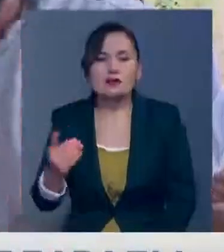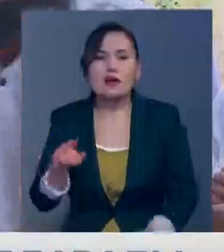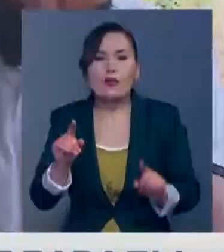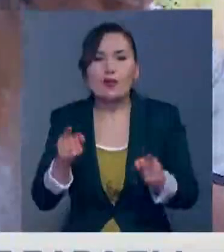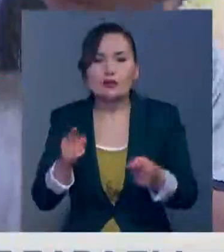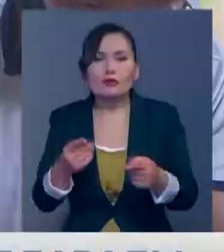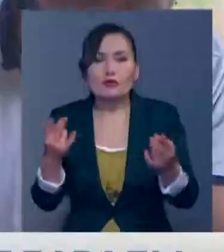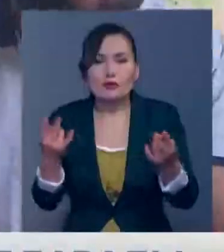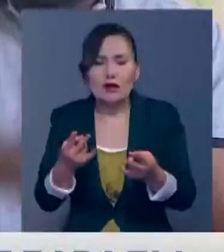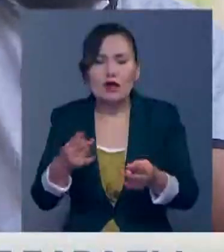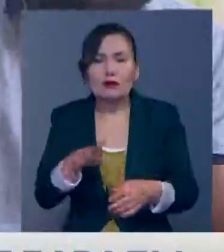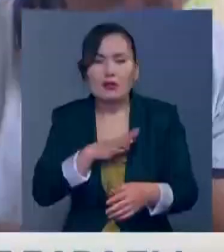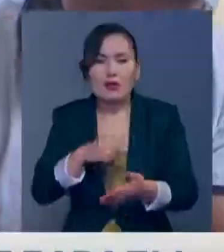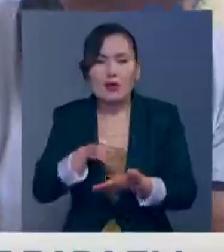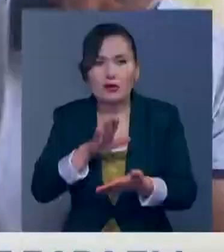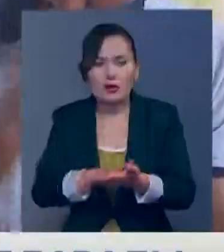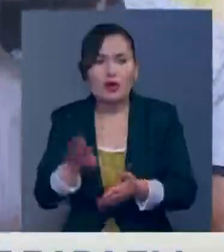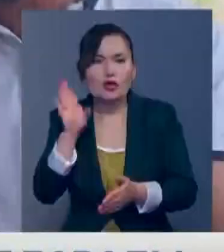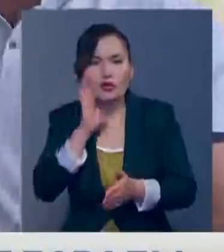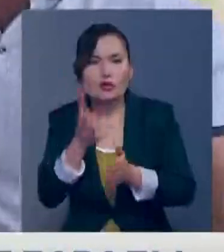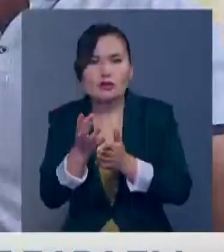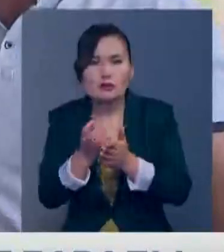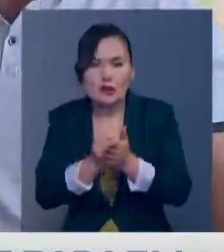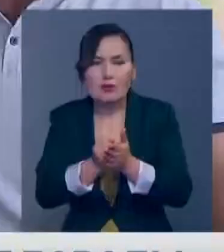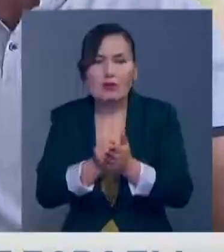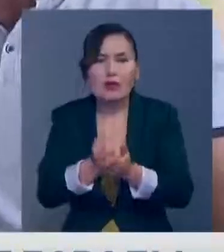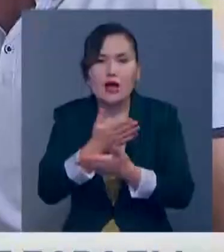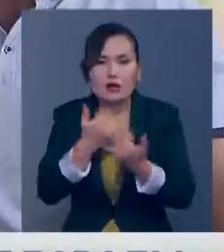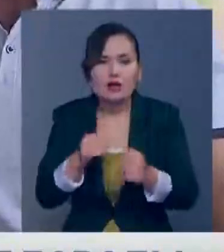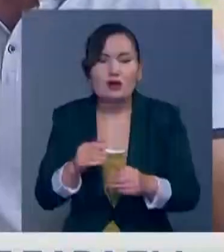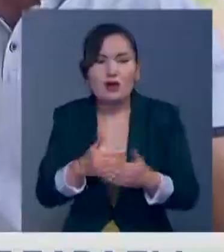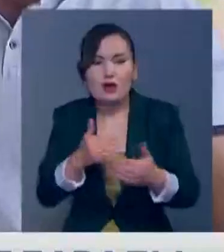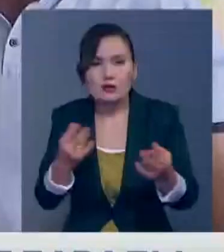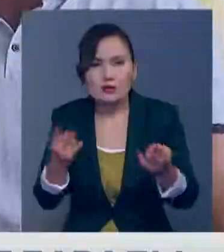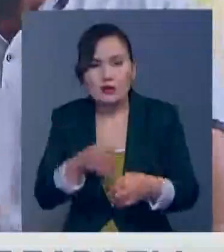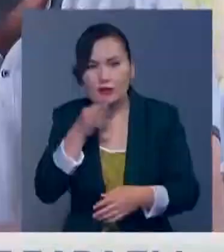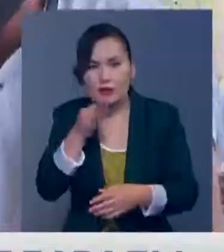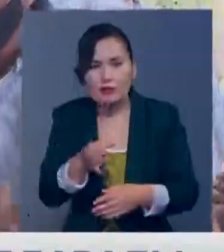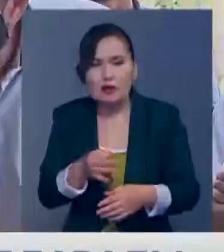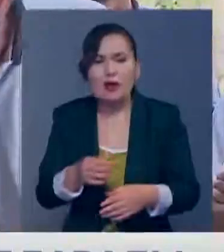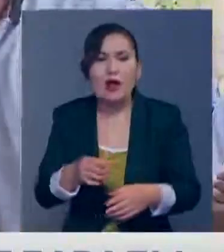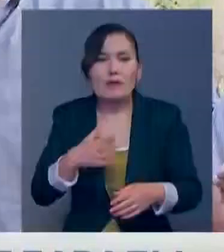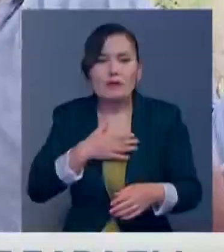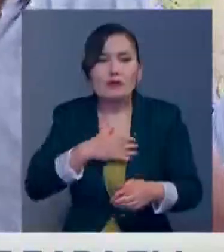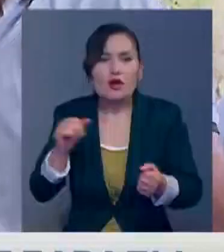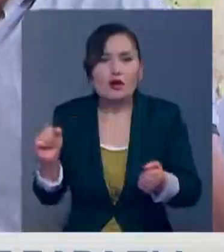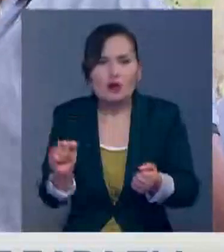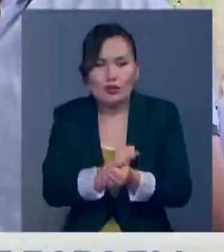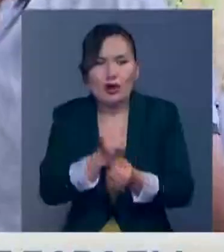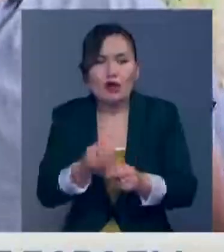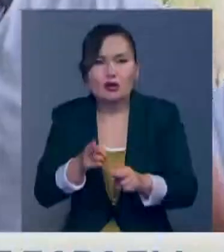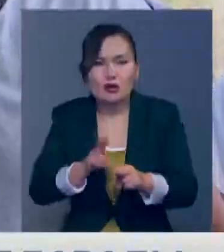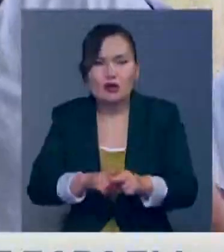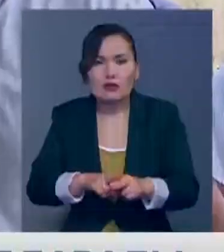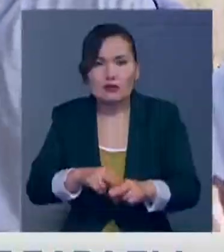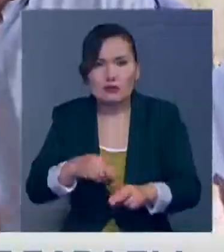алмайсыздар? Соны мынанша су жиналды, мына уақытқа жетеді, мына уақытқа болмайды деп неге есепке алмайсыздар? Бұл құрғақшылық болатынын бәрі білді ғой. Биыл құрғақшылық